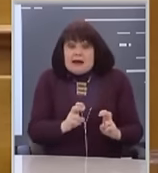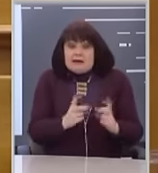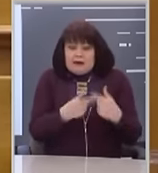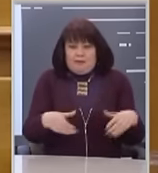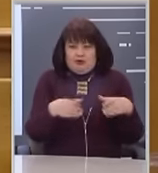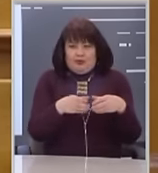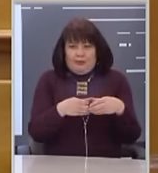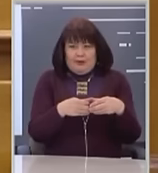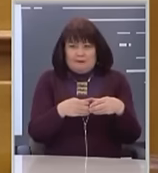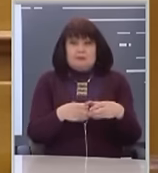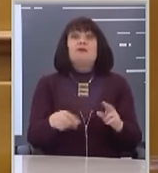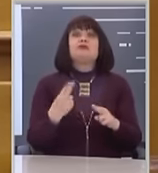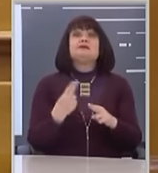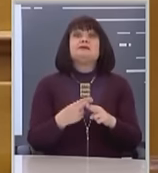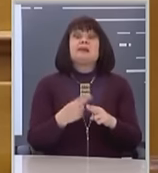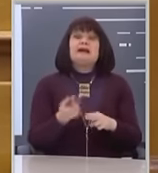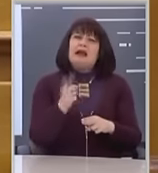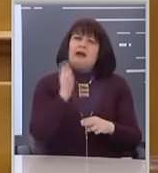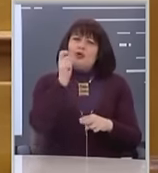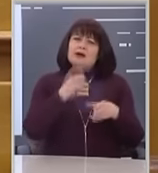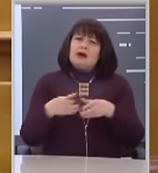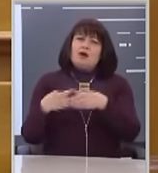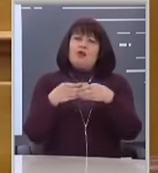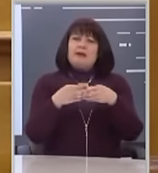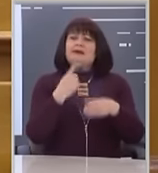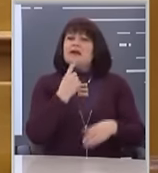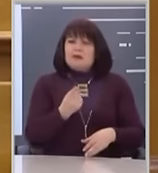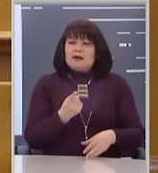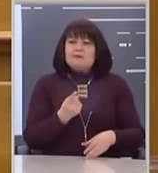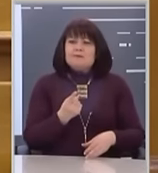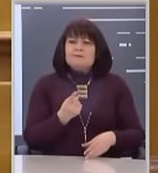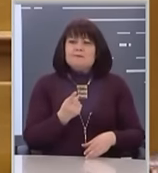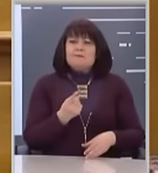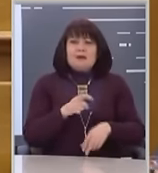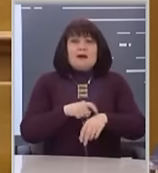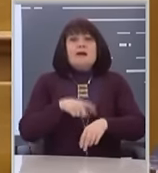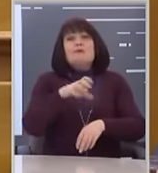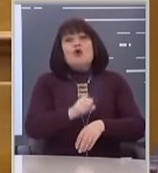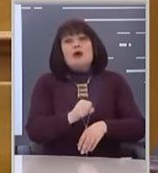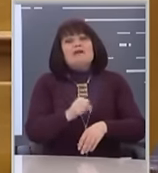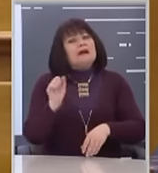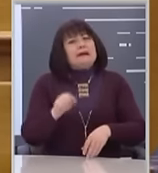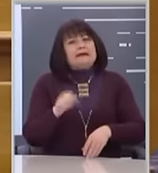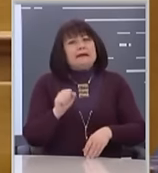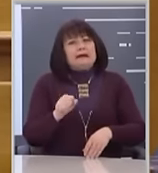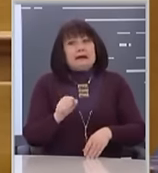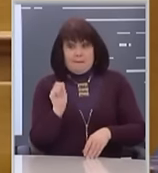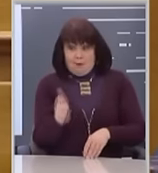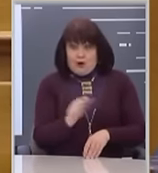αφού πρωτίστως άλλα κόμματα είχαν επίσης προλάβει να ταχθούν θετικά και φοβήθηκαν την